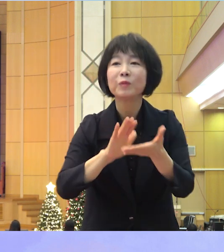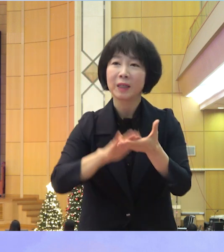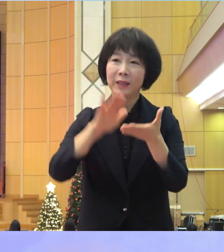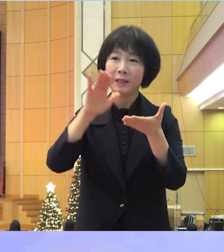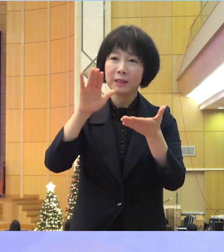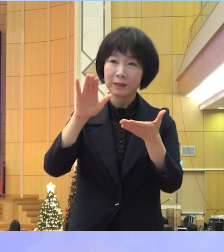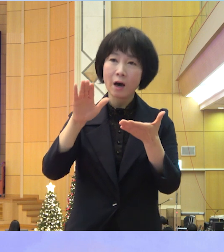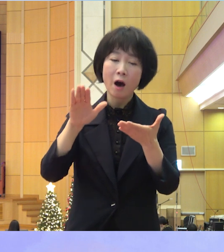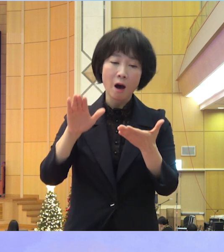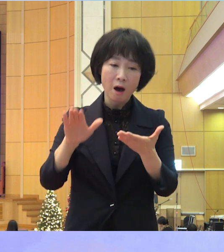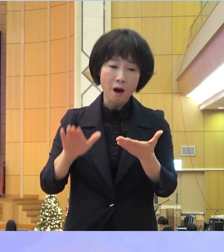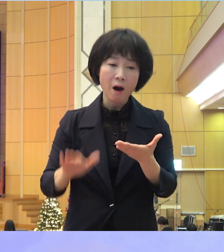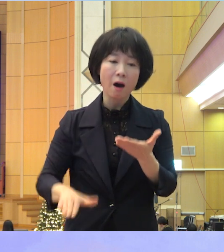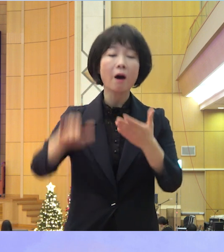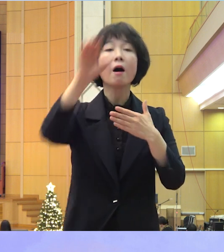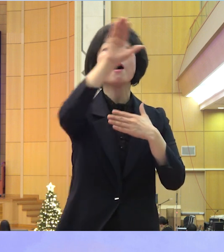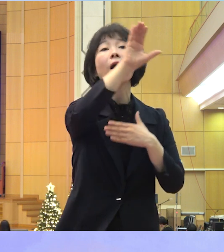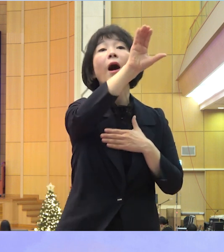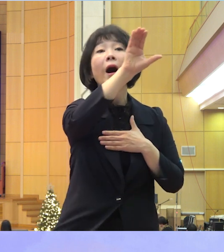나옵니다.